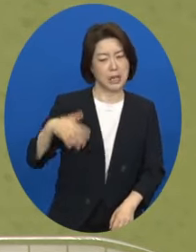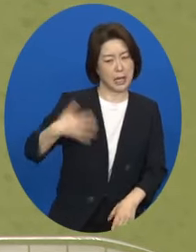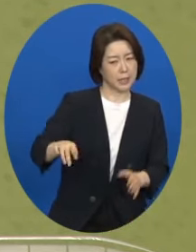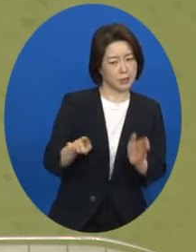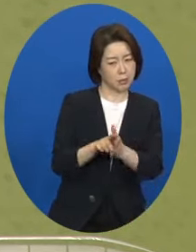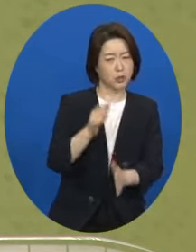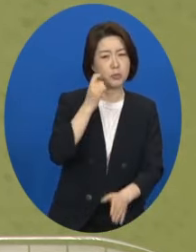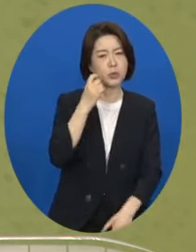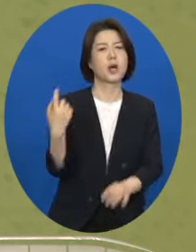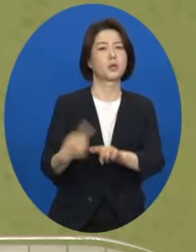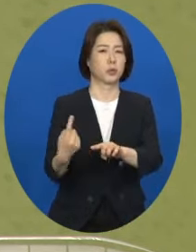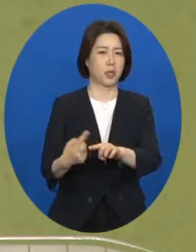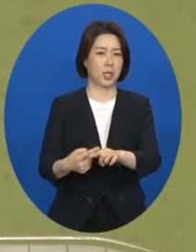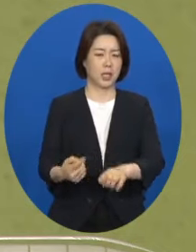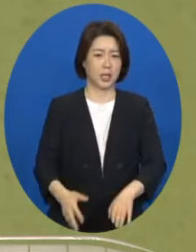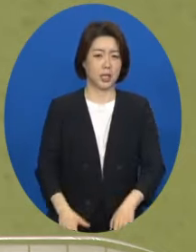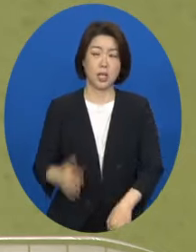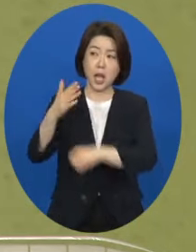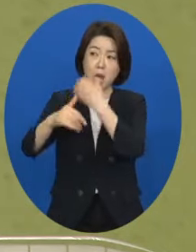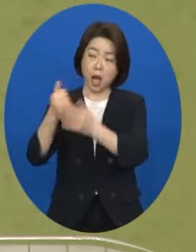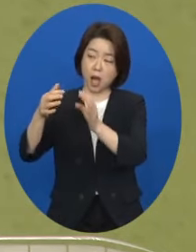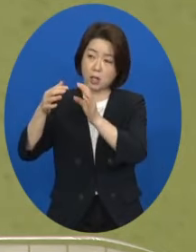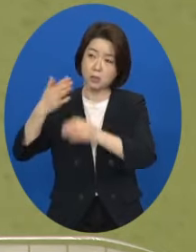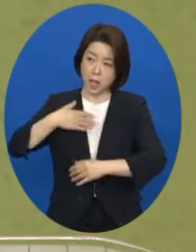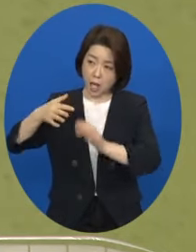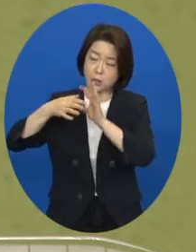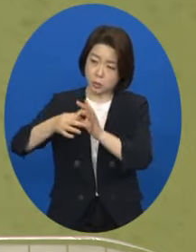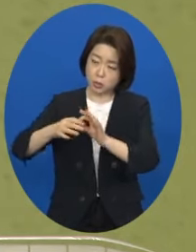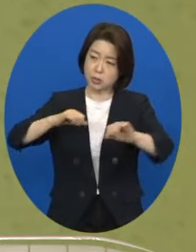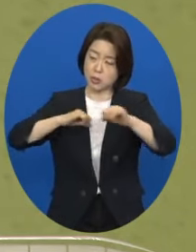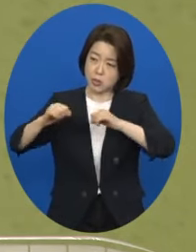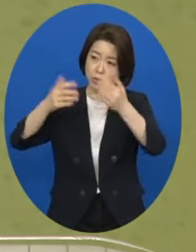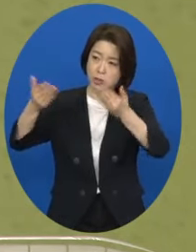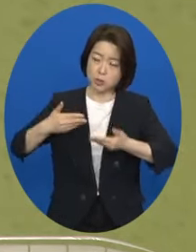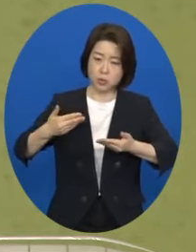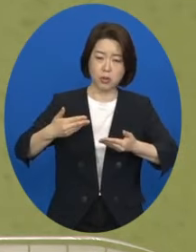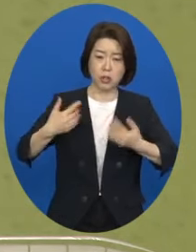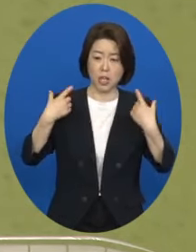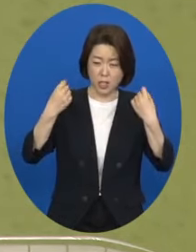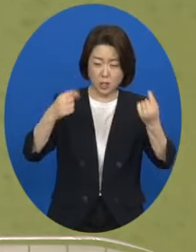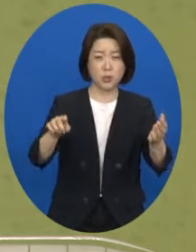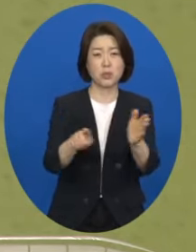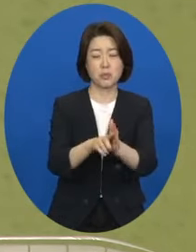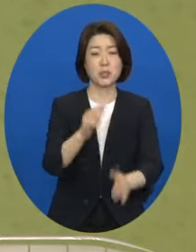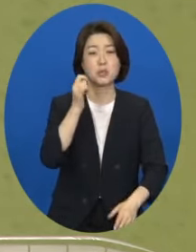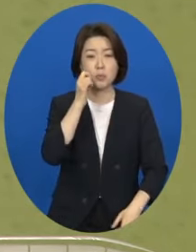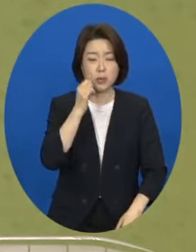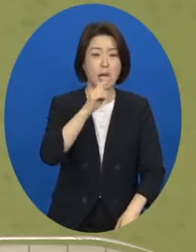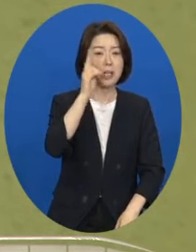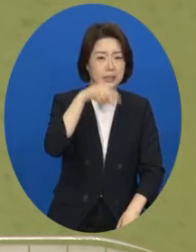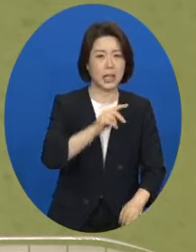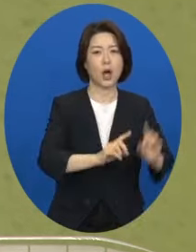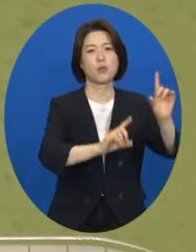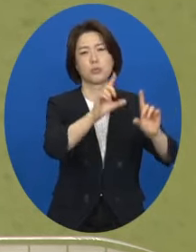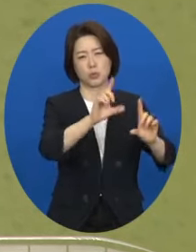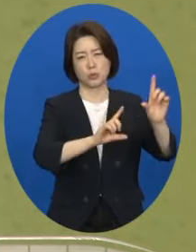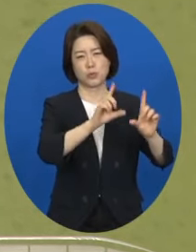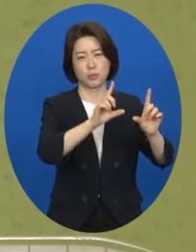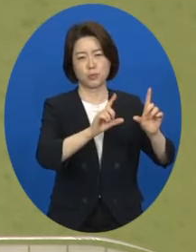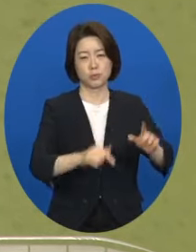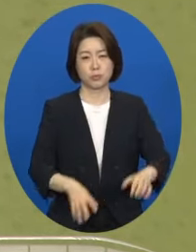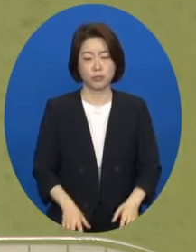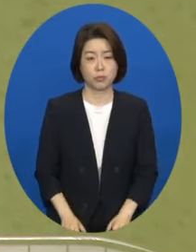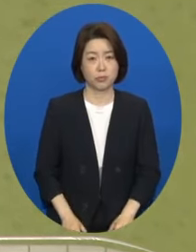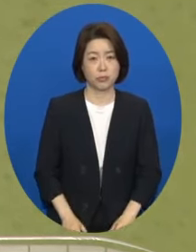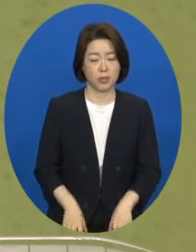믿는 겁니다. 하나님이 나를 통해서 역사하심을 아직도 믿지 못하고 있는 사울의 모습을 보고 있는 것이죠. 이 점이